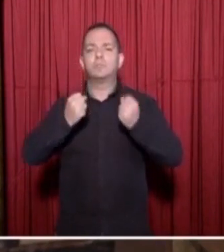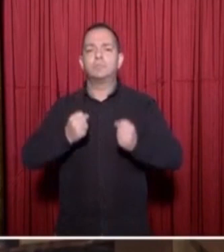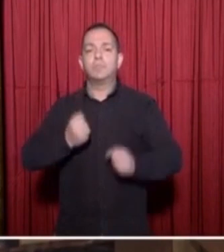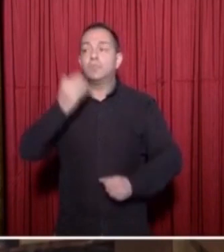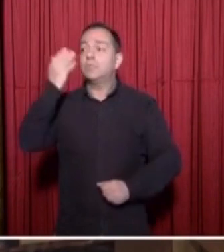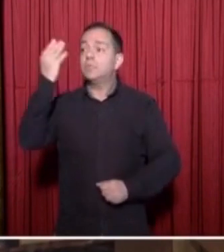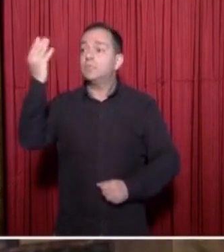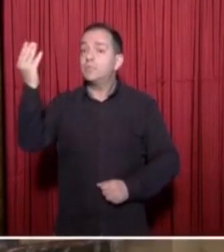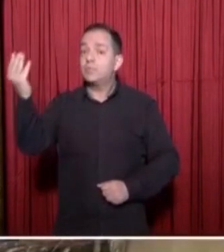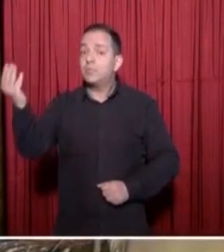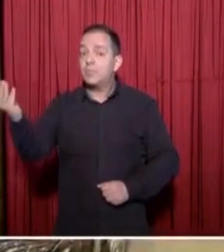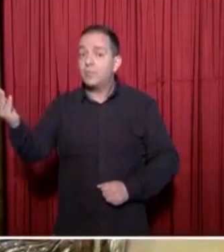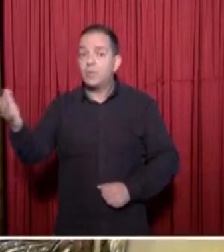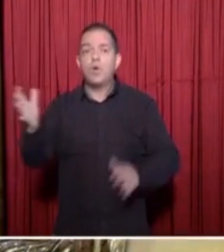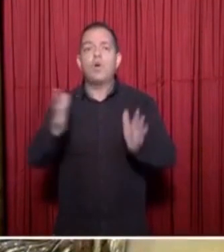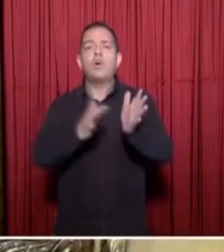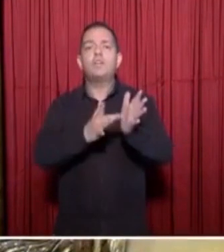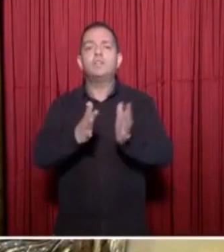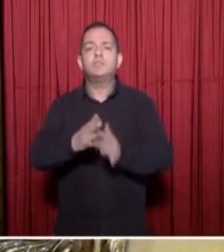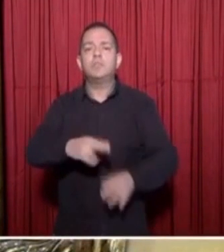ημάς. Ιδούν